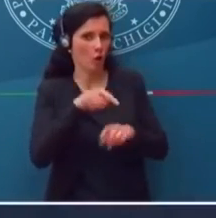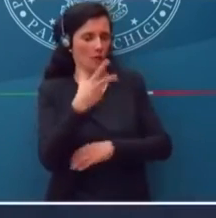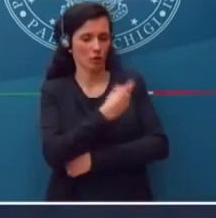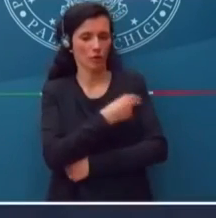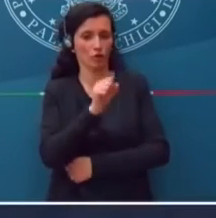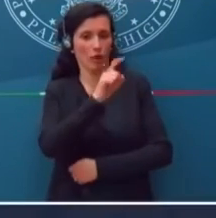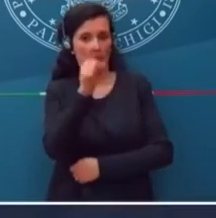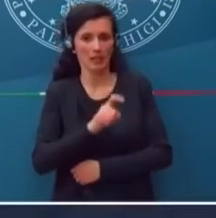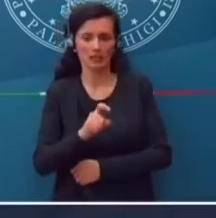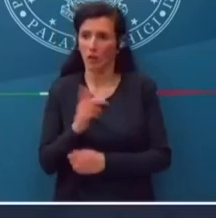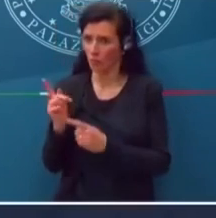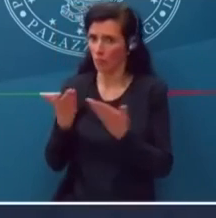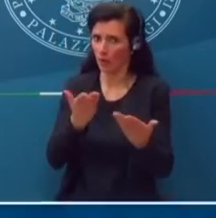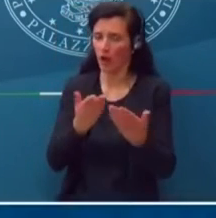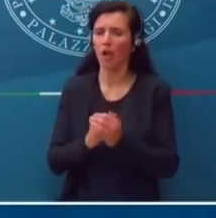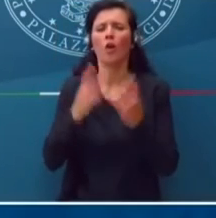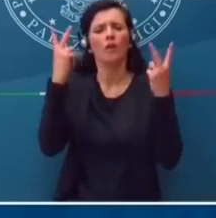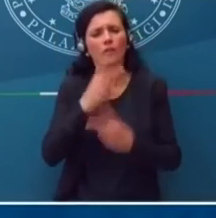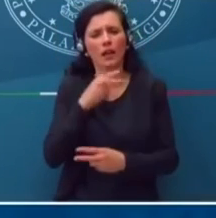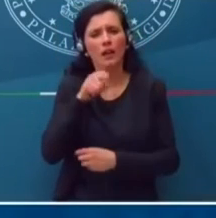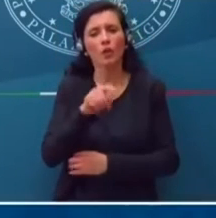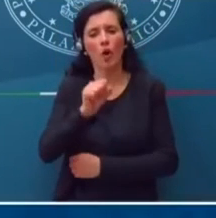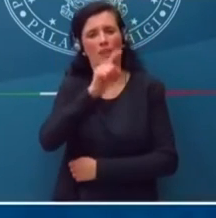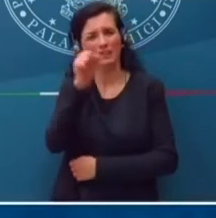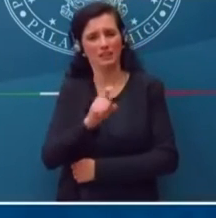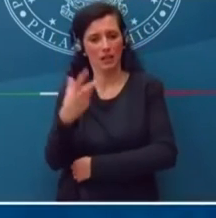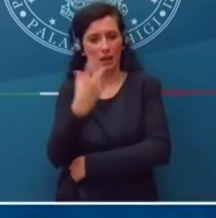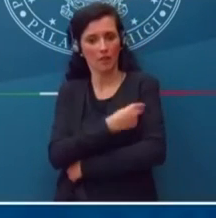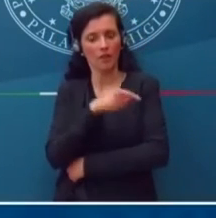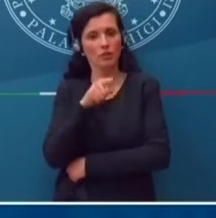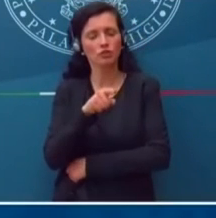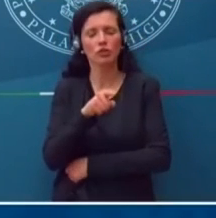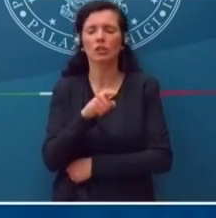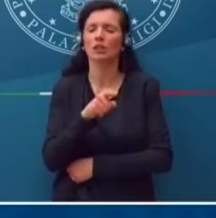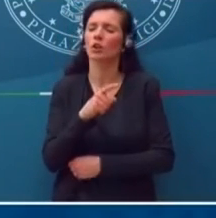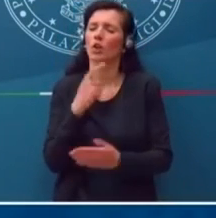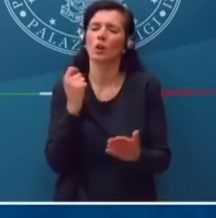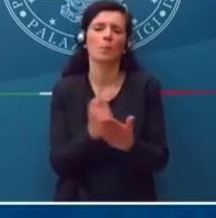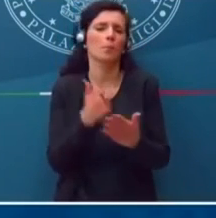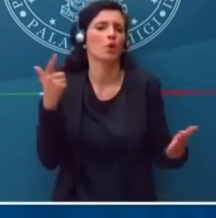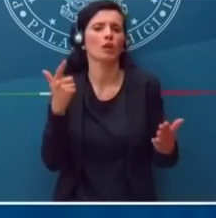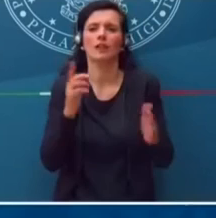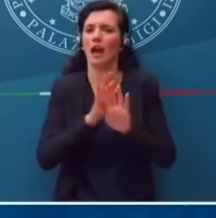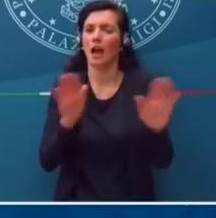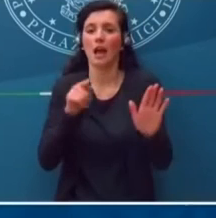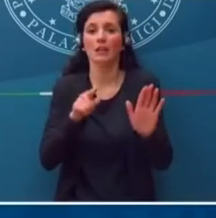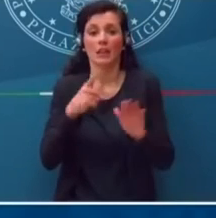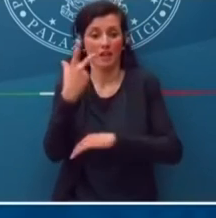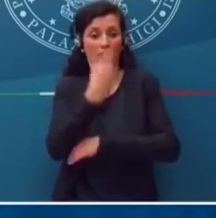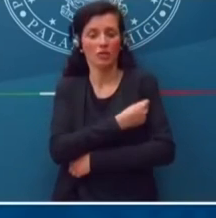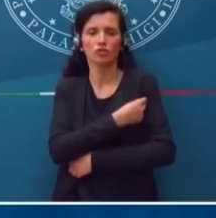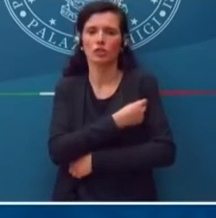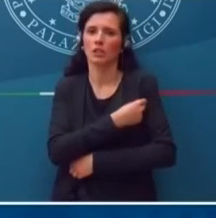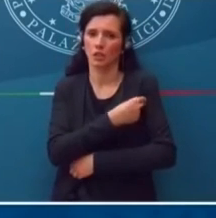assolutamente fondamentale sottolineare quanto può essere efficace questo vaccino.